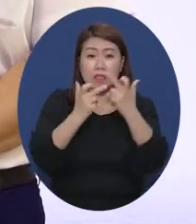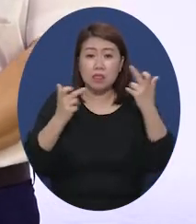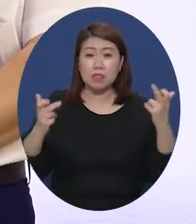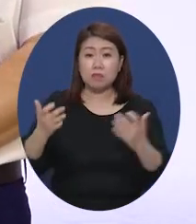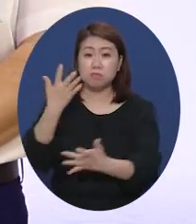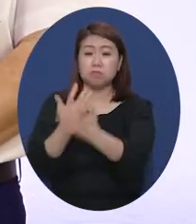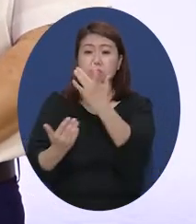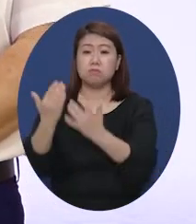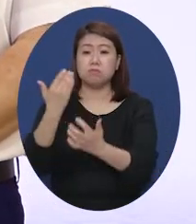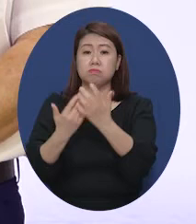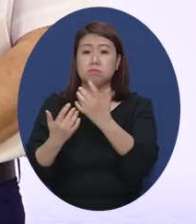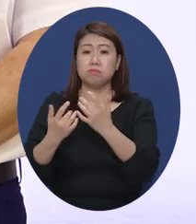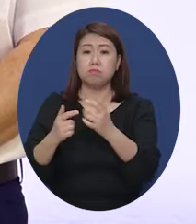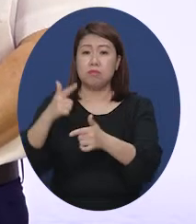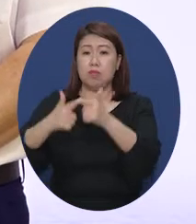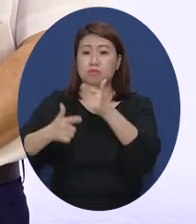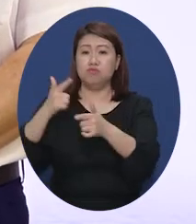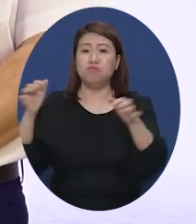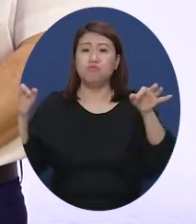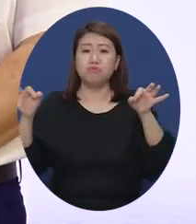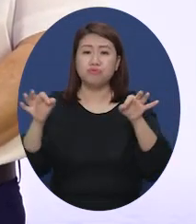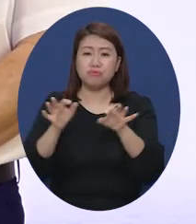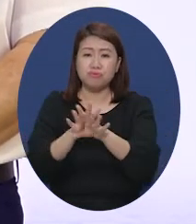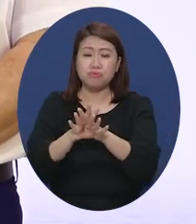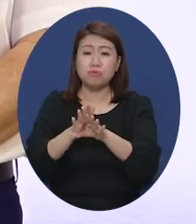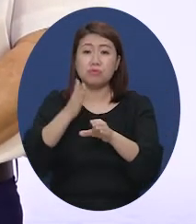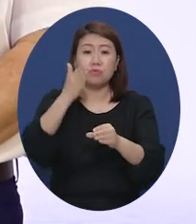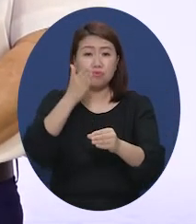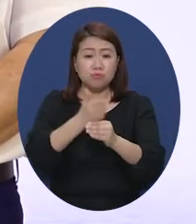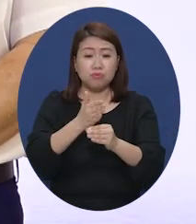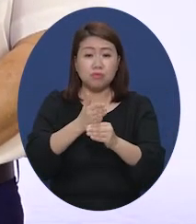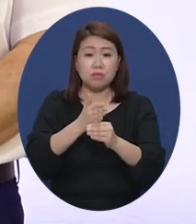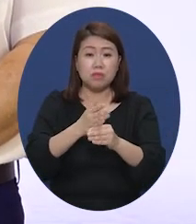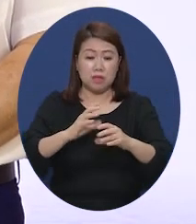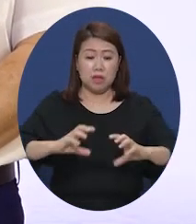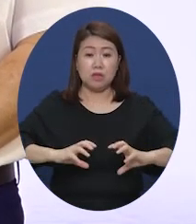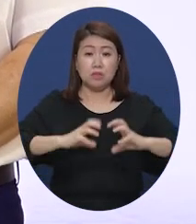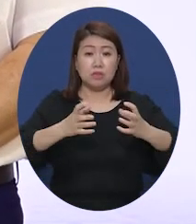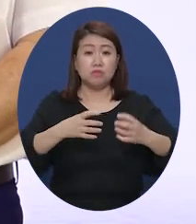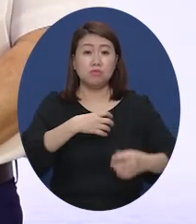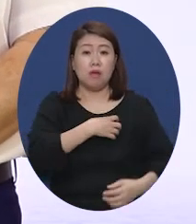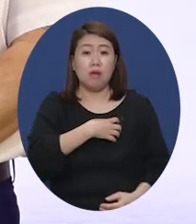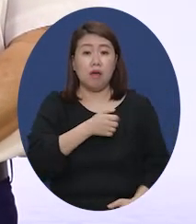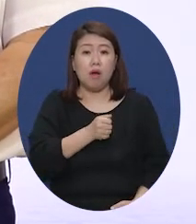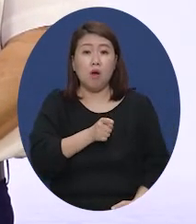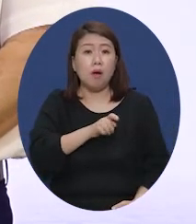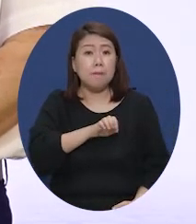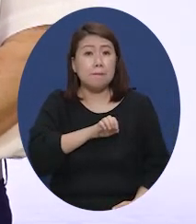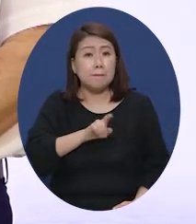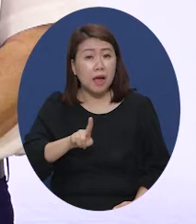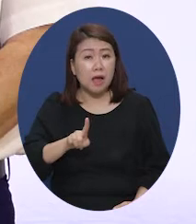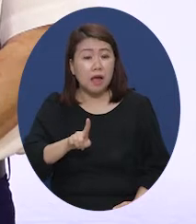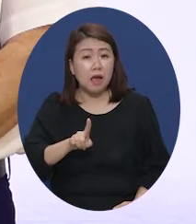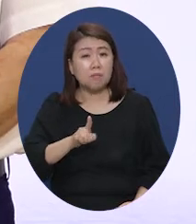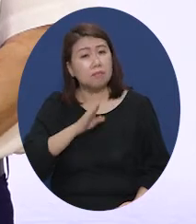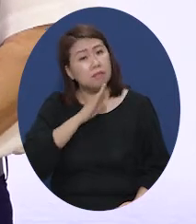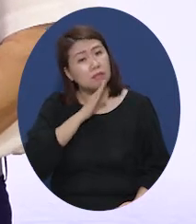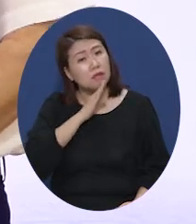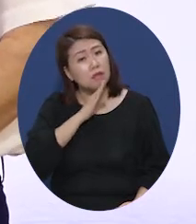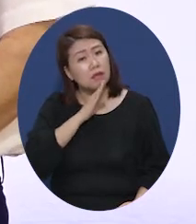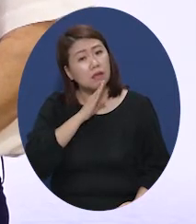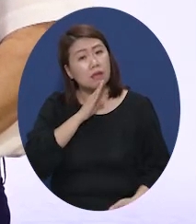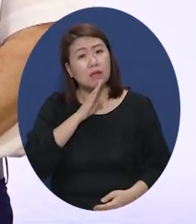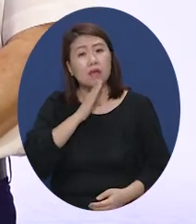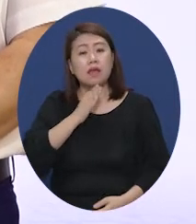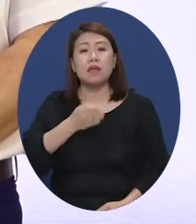산불이 나면서 그죠? 나무들이 사라져 가고 있습니다. 과연 지구에 허파할까? 저런 허파라고 한다